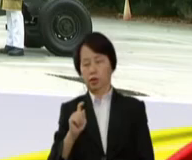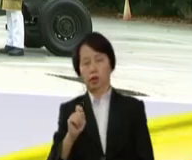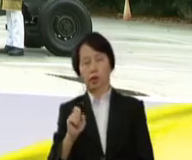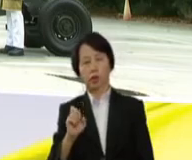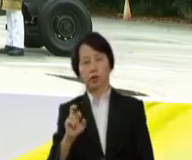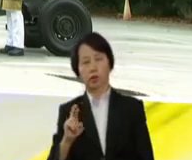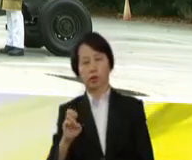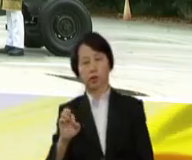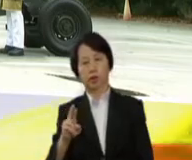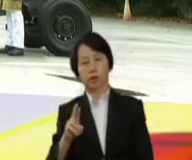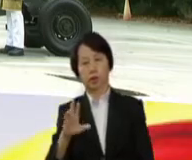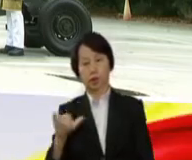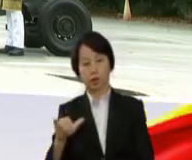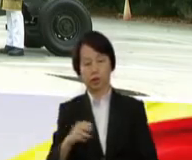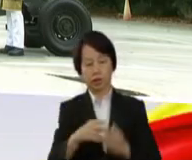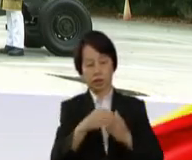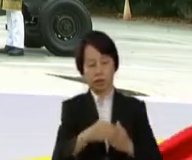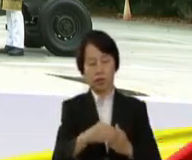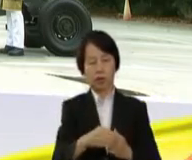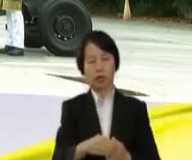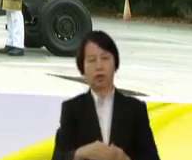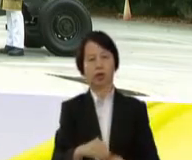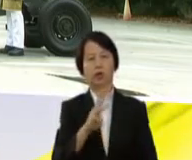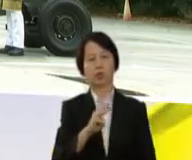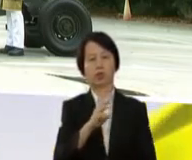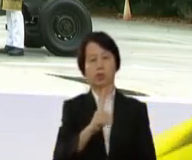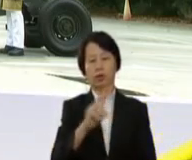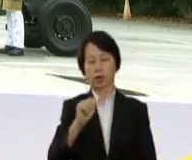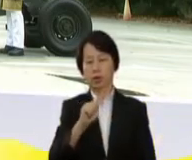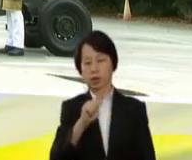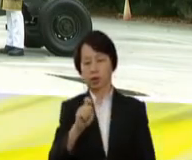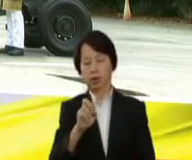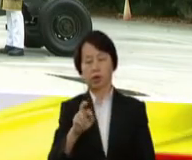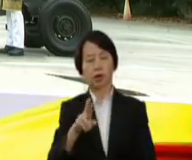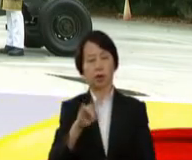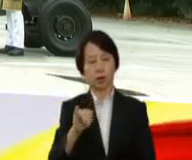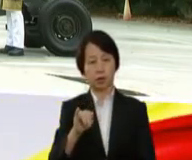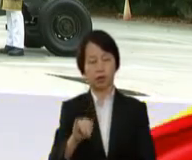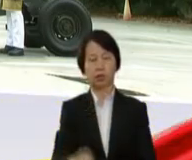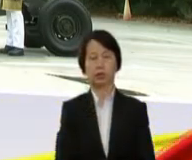Diraja diketuai Lieutenant Colonel Muhammad Azri bin Chewil.